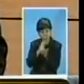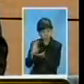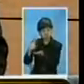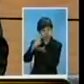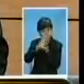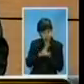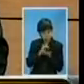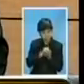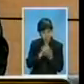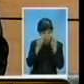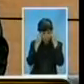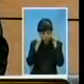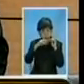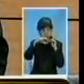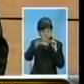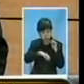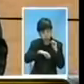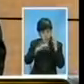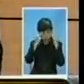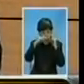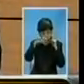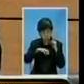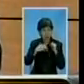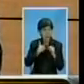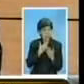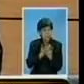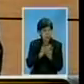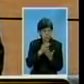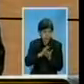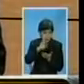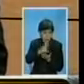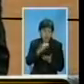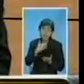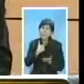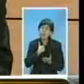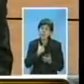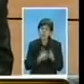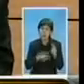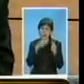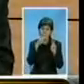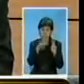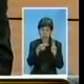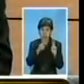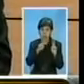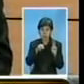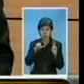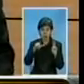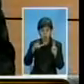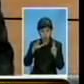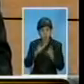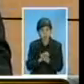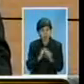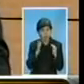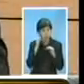ไม่ได้เขียนรายละเอียดให้ชัดเจนจึงสะท้อนให้เห็นว่ามีการพยายามปกปิดไม่ให้รายละเอียดกับฝ่ายค้านเพื่อการตรวจสอบรวมถึงภาคประชาชน